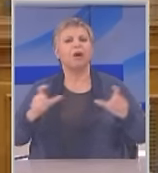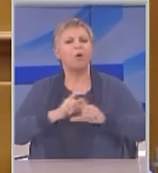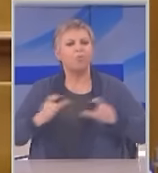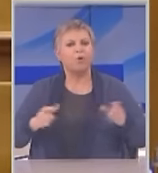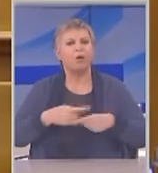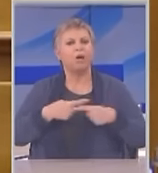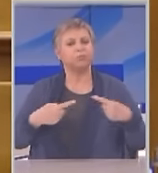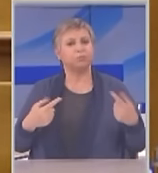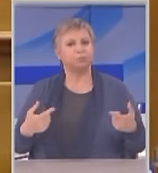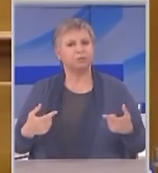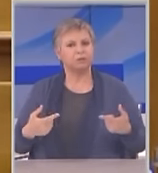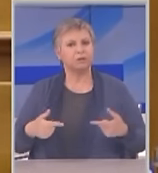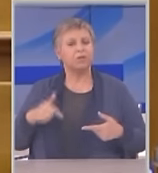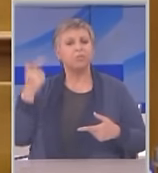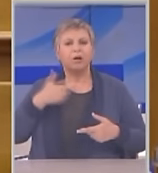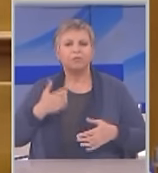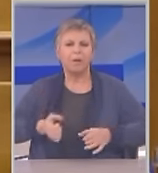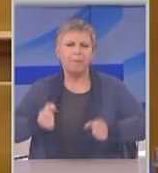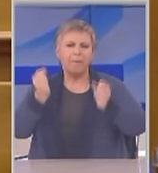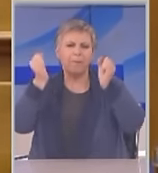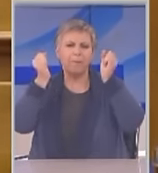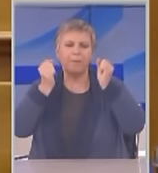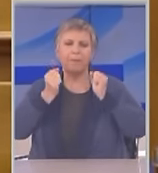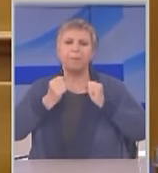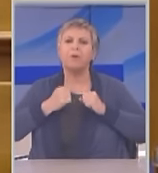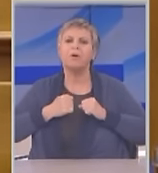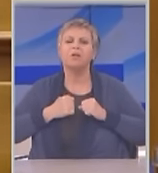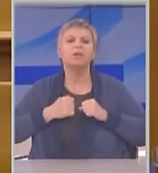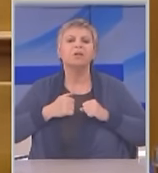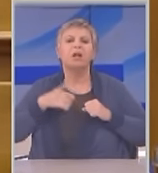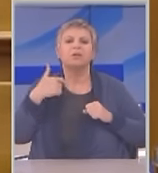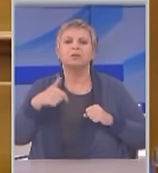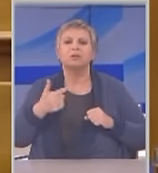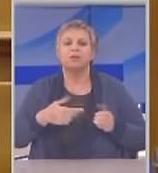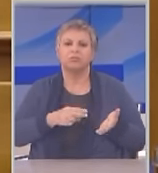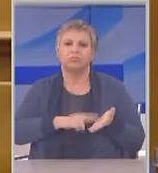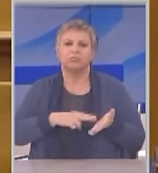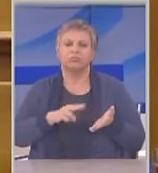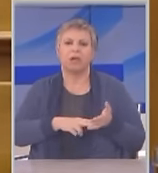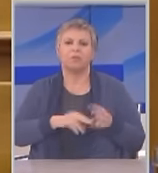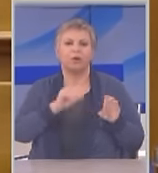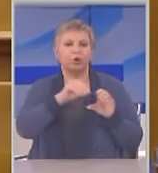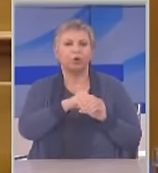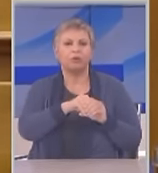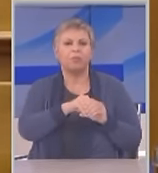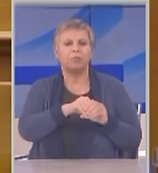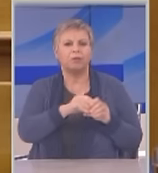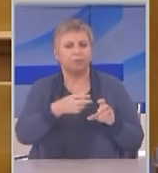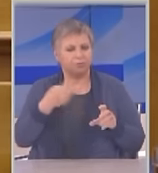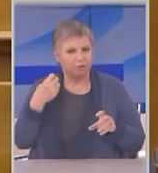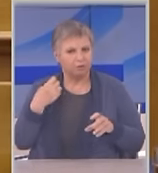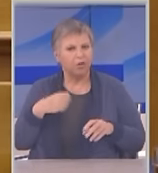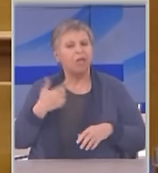στα δομημένα ομόλογα που ζημίωσαν με τεράστια ποσά τα αποθεματικά των ταμείων, στην προσπάθεια να